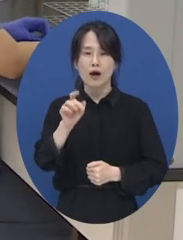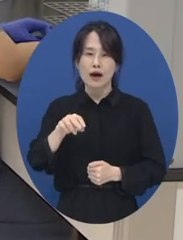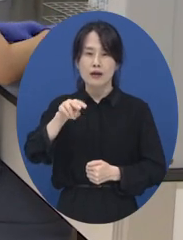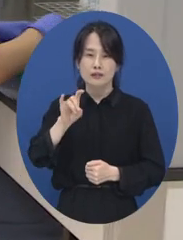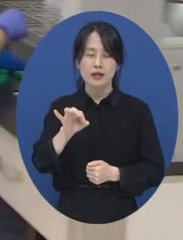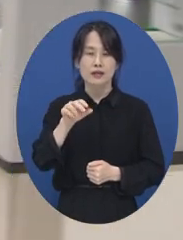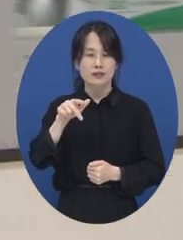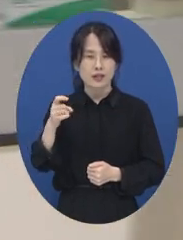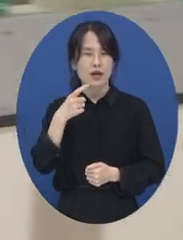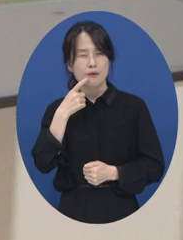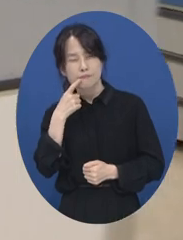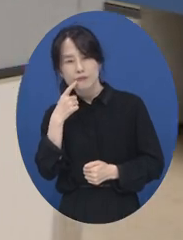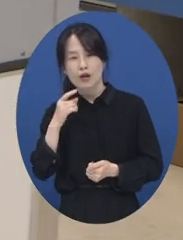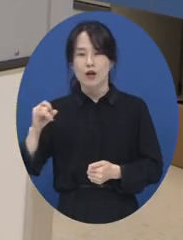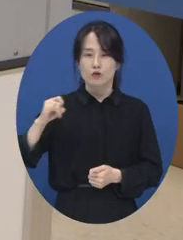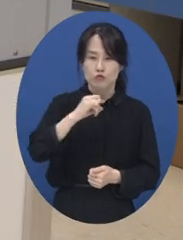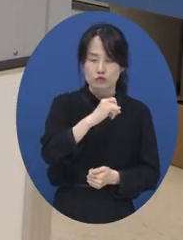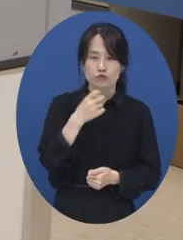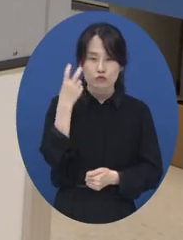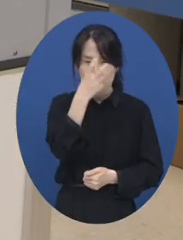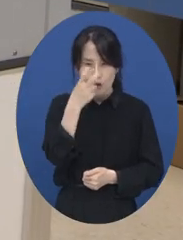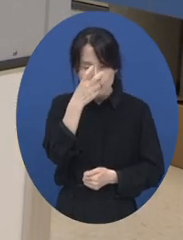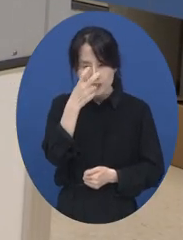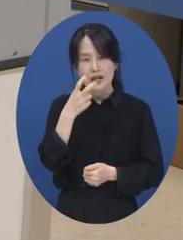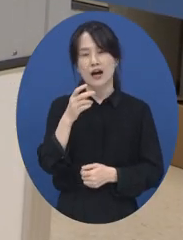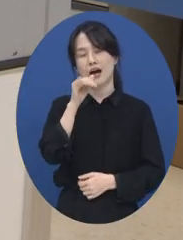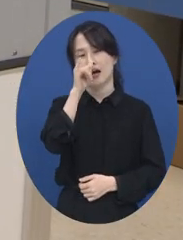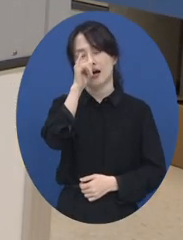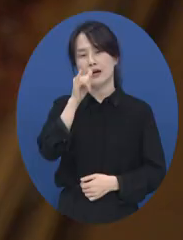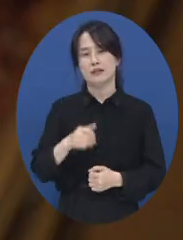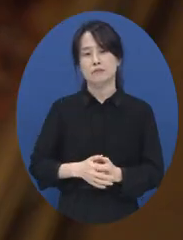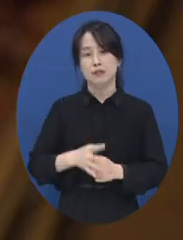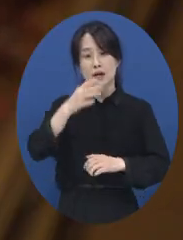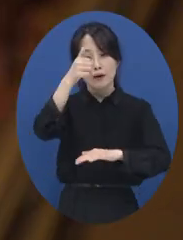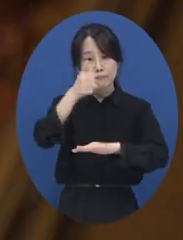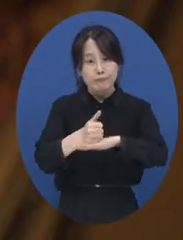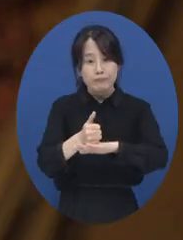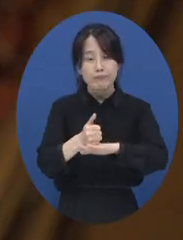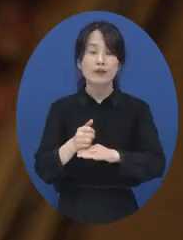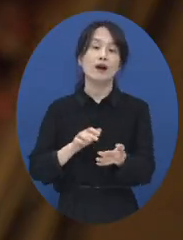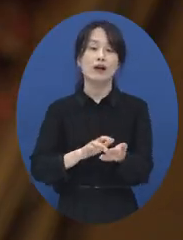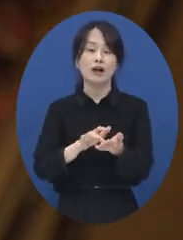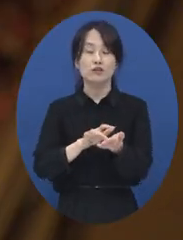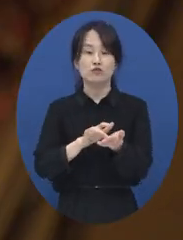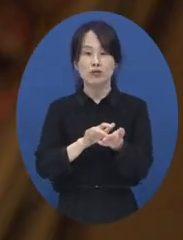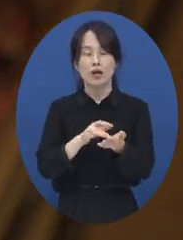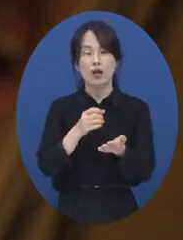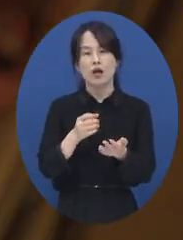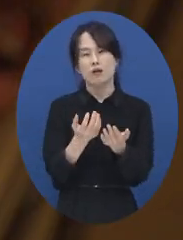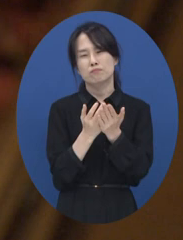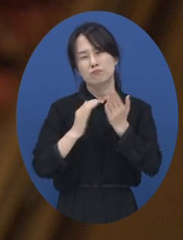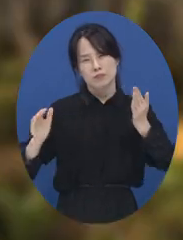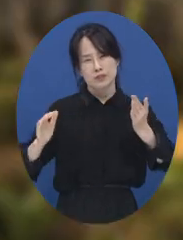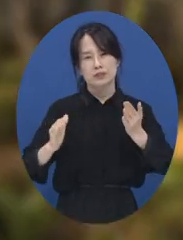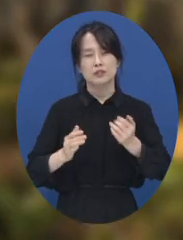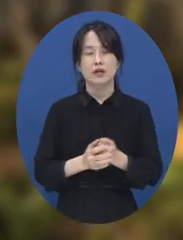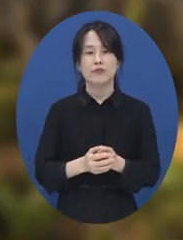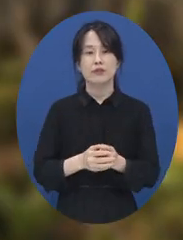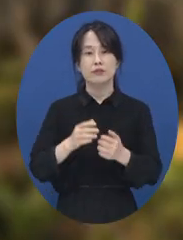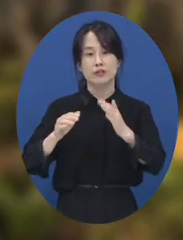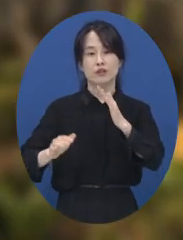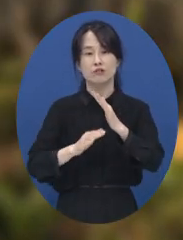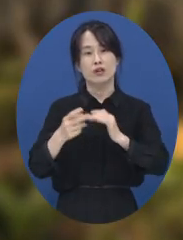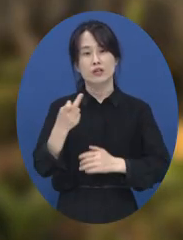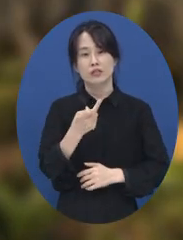식중독균 살충제에 대한 검사를 실시하고 있습니다 그 결과 살충 자 검출 부적합 결과가 나온